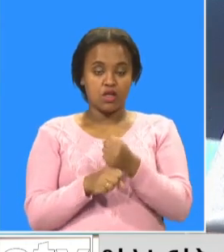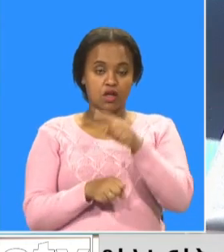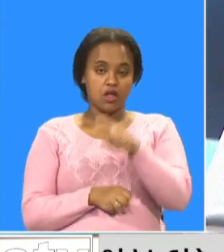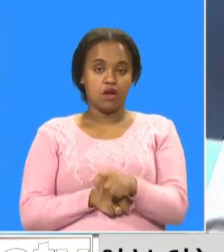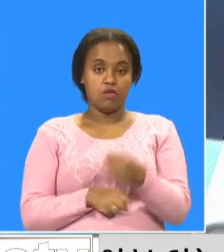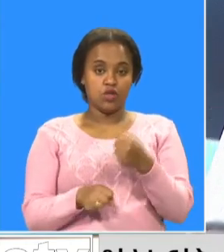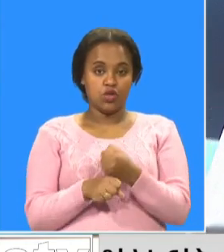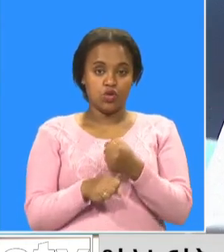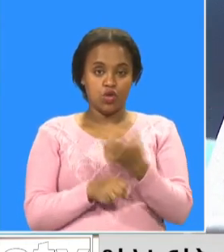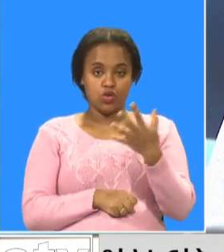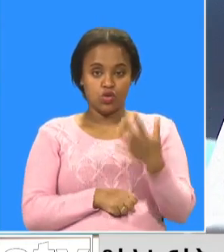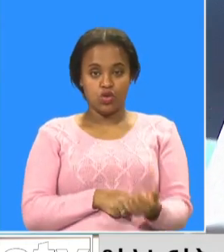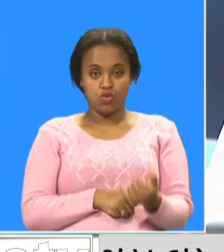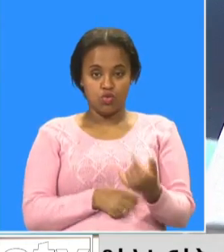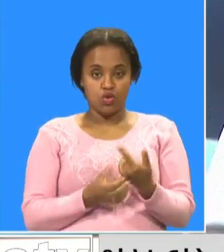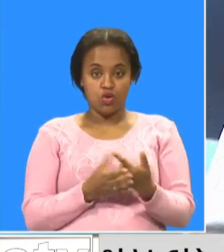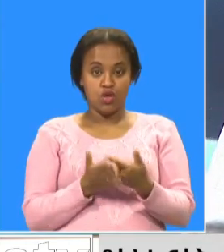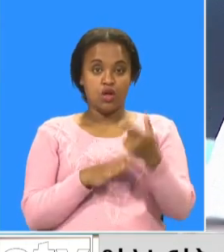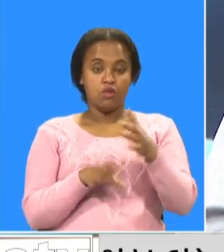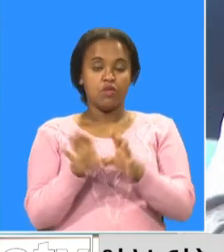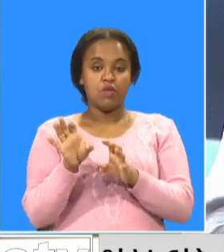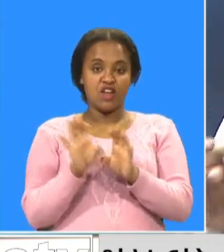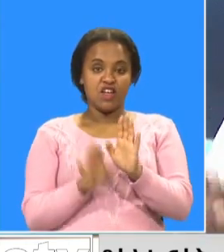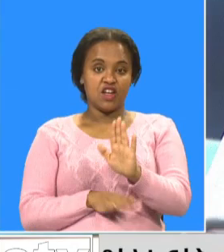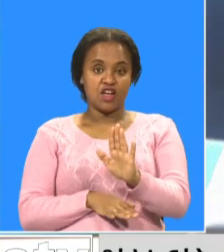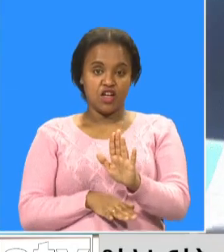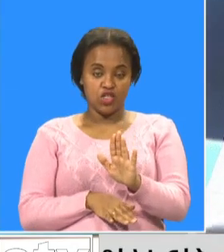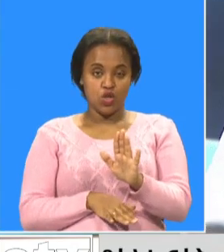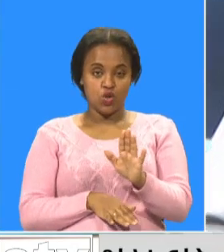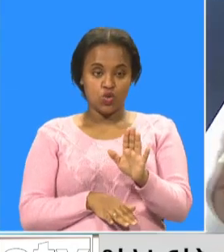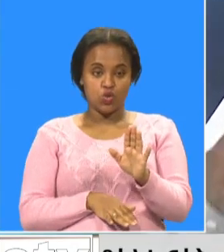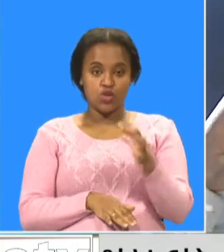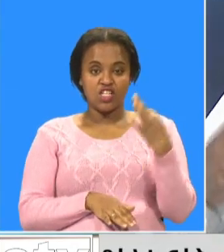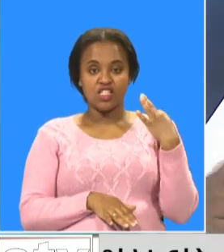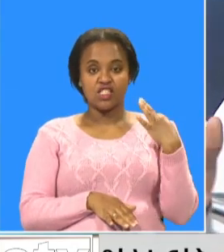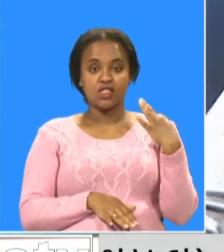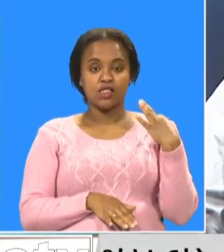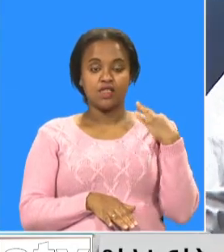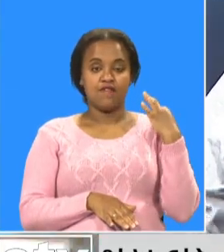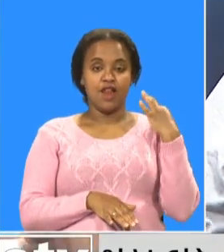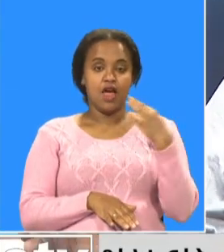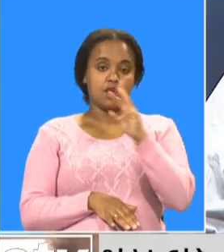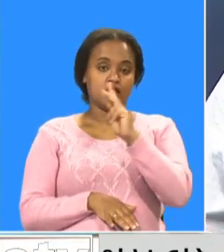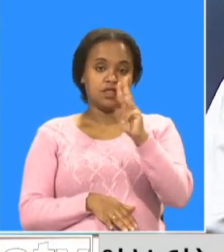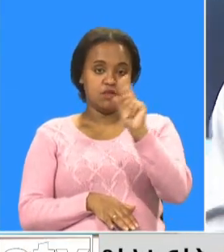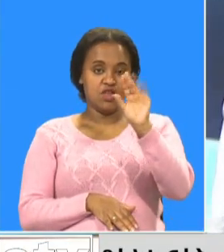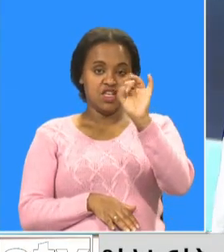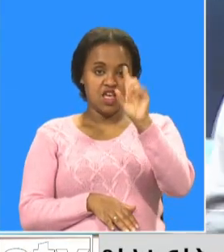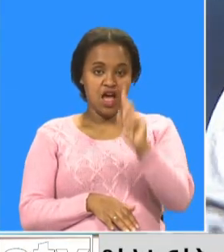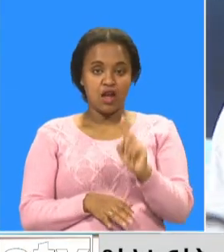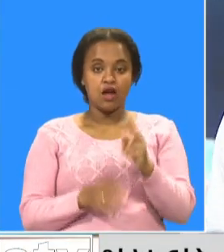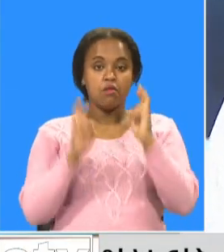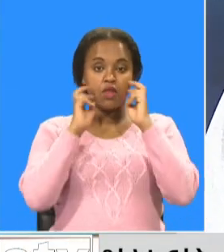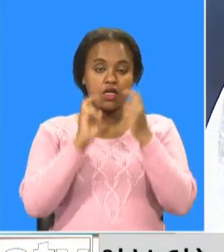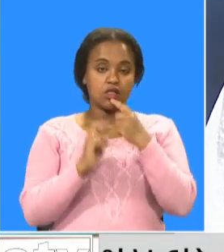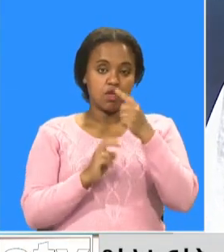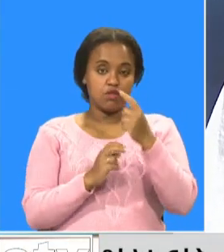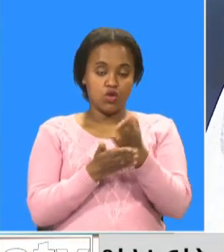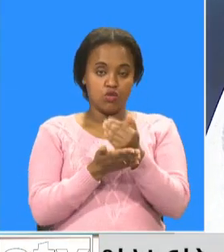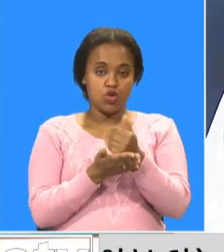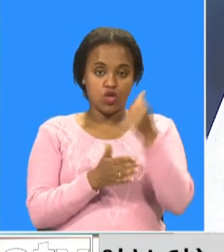ነበሩ። እነዛ ዌቭ በመደረጋቸው ሲቪሊያን ማስክ የሚነሉ አሁን በሀገር ውስጥ እንዲመረቱ የተፈቀዱት ጭምር ከሌሎች